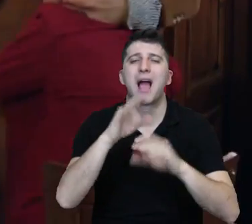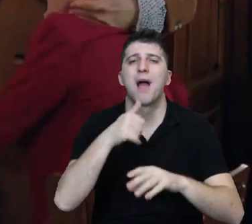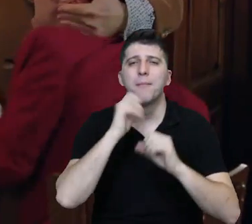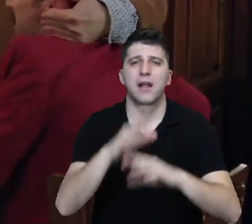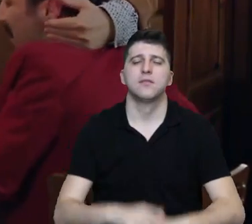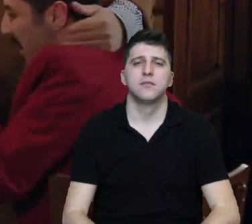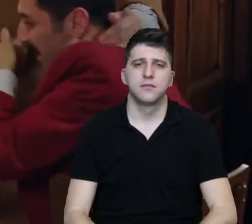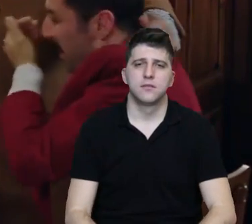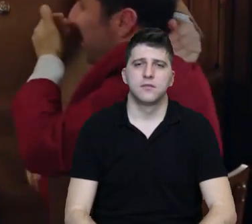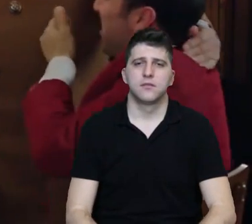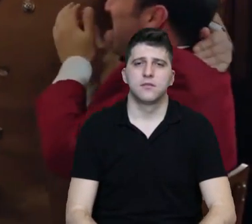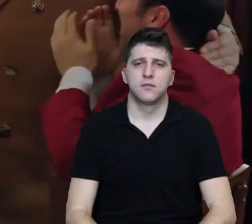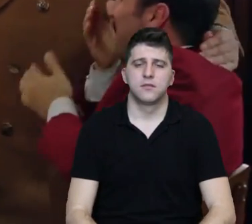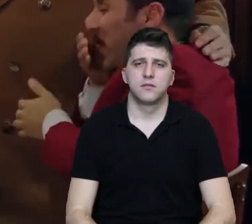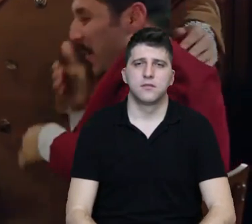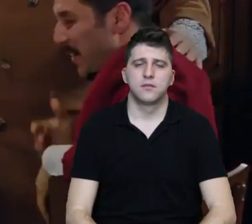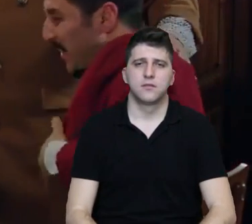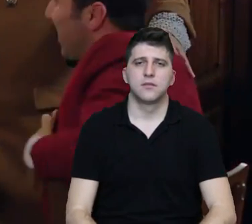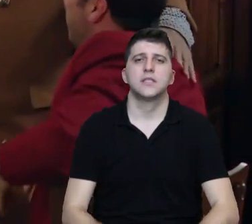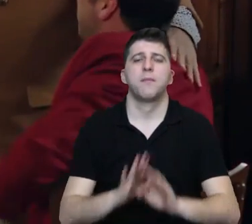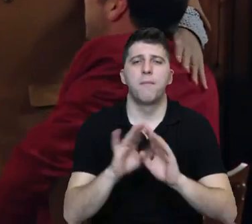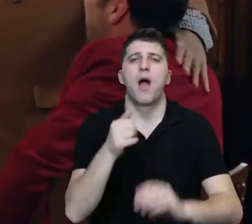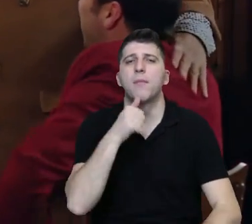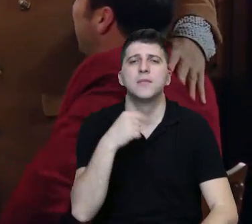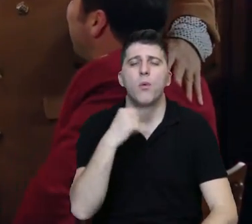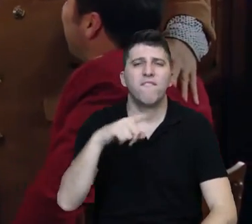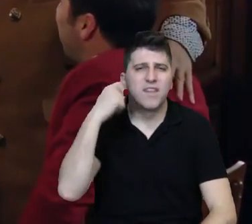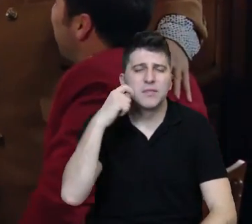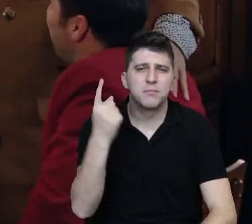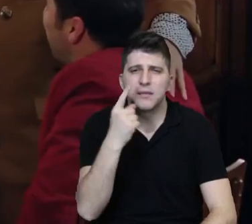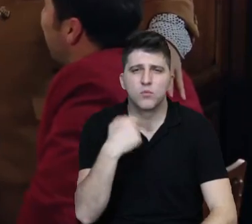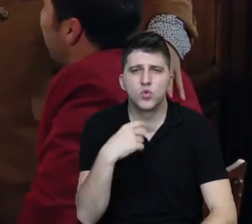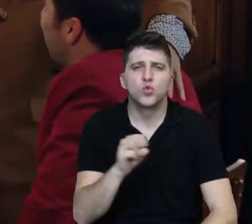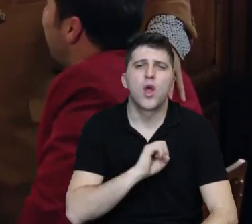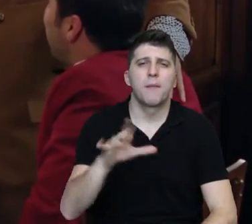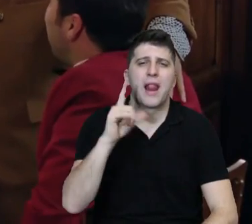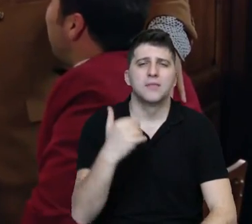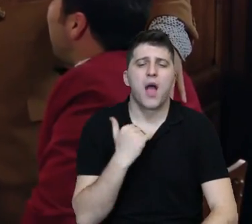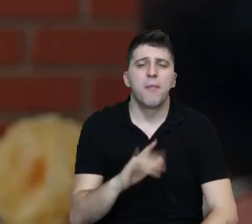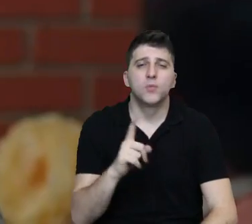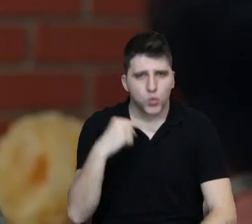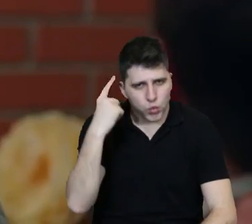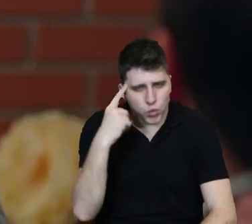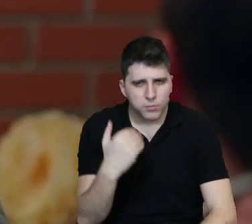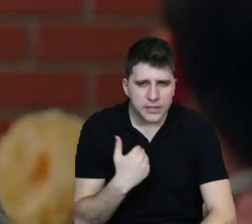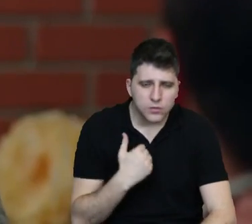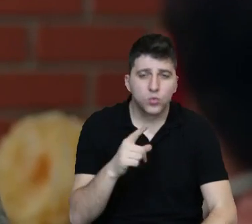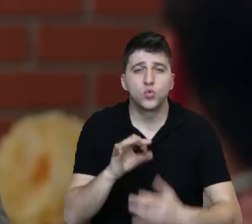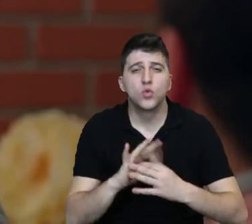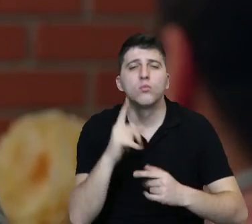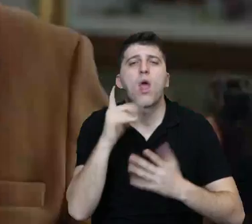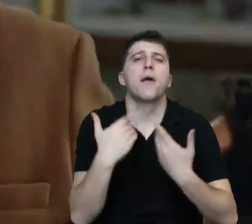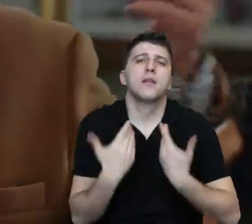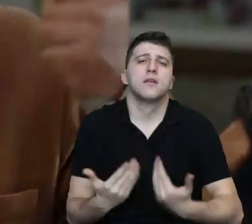Abi bırak. Tamam. Zor ayırdı. Tamam abi, biz bu filmcileri bir şekilde buradan göndermemiz lazım ama biz düşündük, kaşındık, buna bir çare